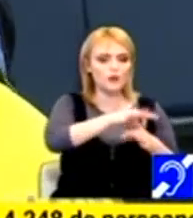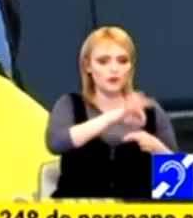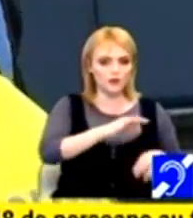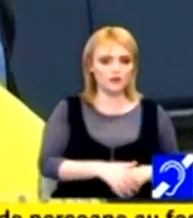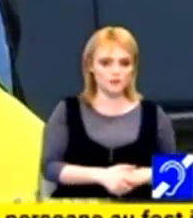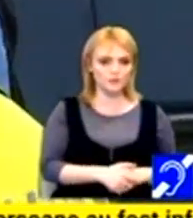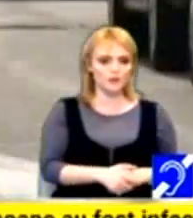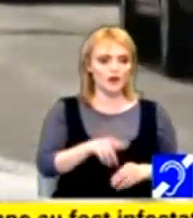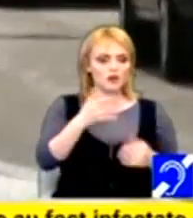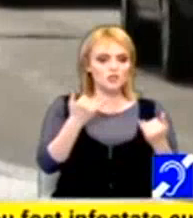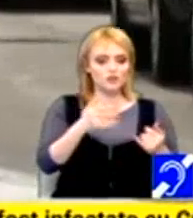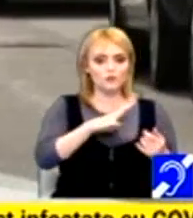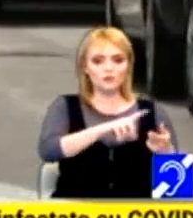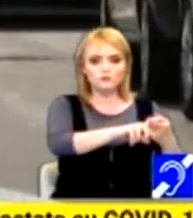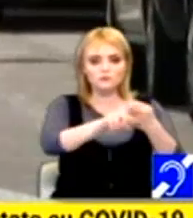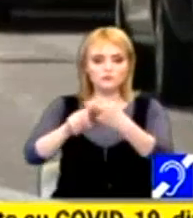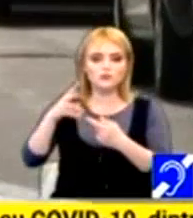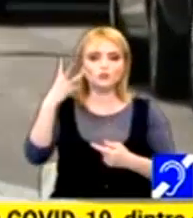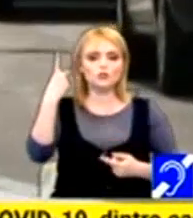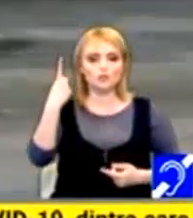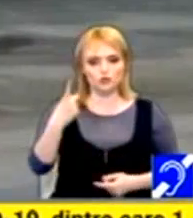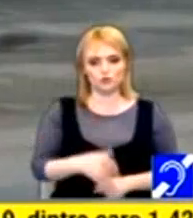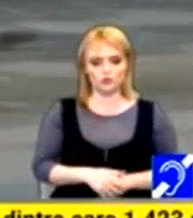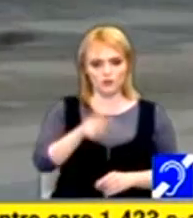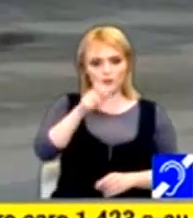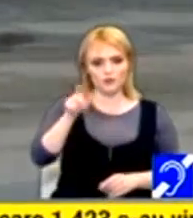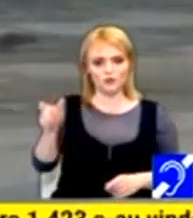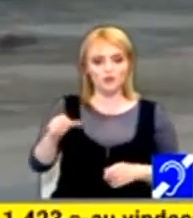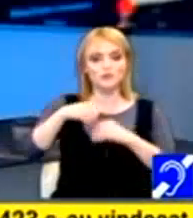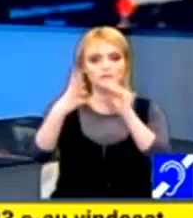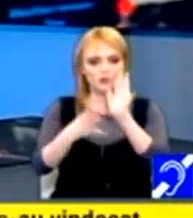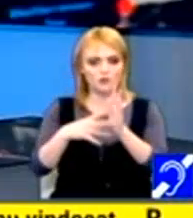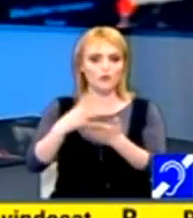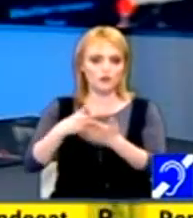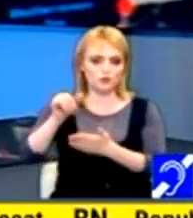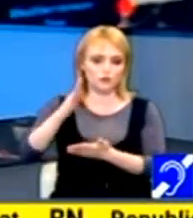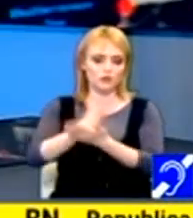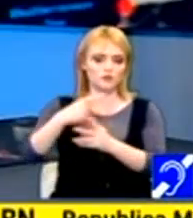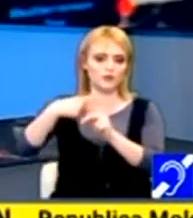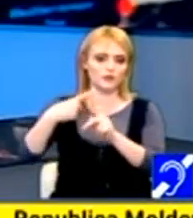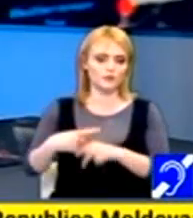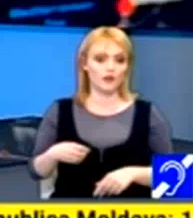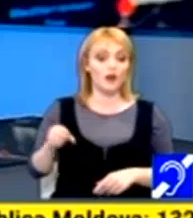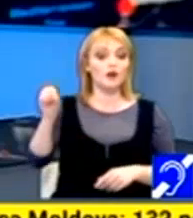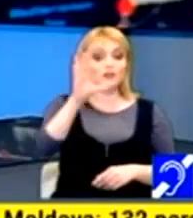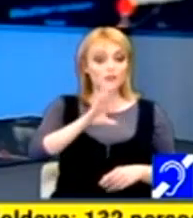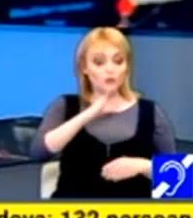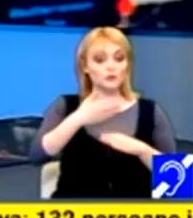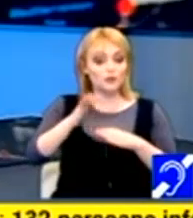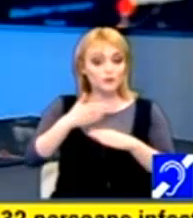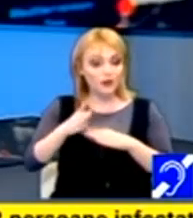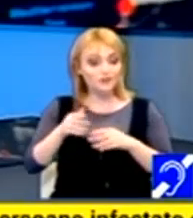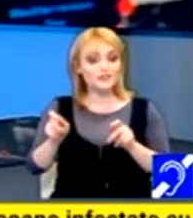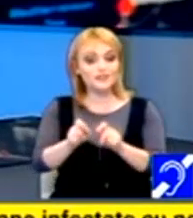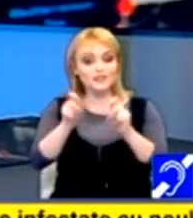cu 31 de persoane. La 19 dintre ele, testele au ieșit pozitiv. Europa se redeschide treptat începând de astăzi,